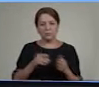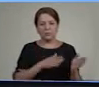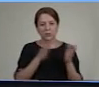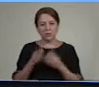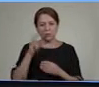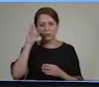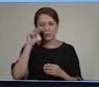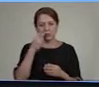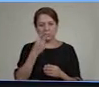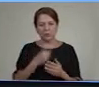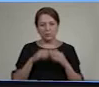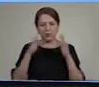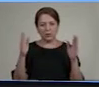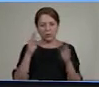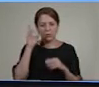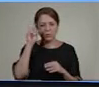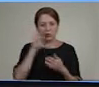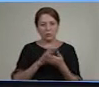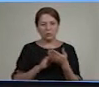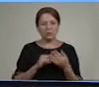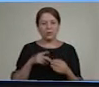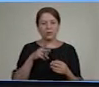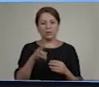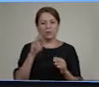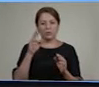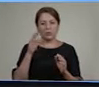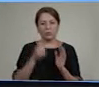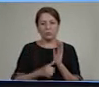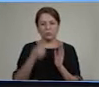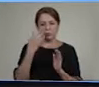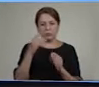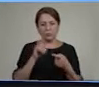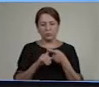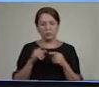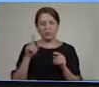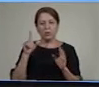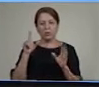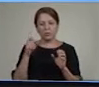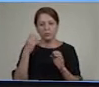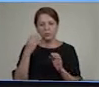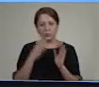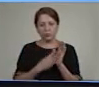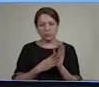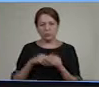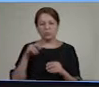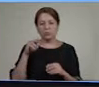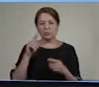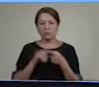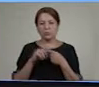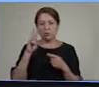bering. Avval katta sonni yozib olamiz. 2064 qo'shuv 709 qo'shuv